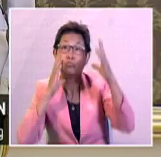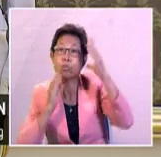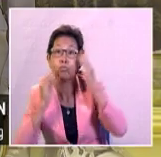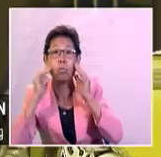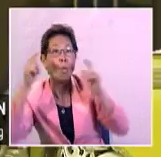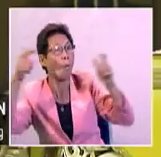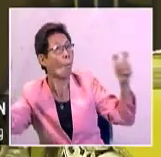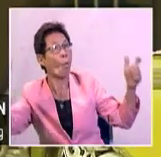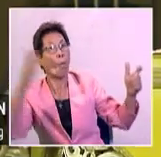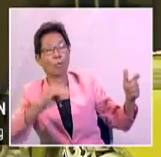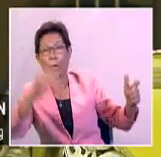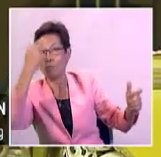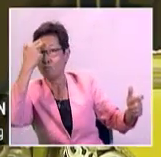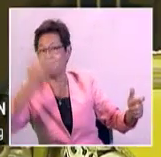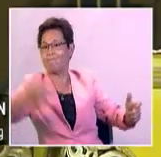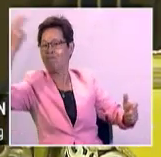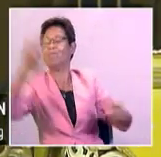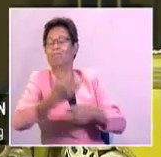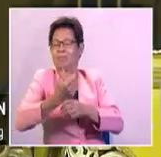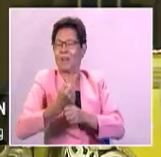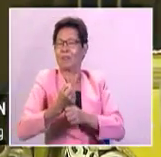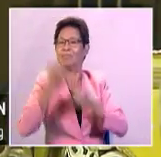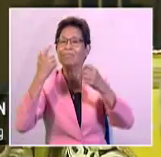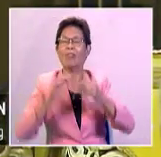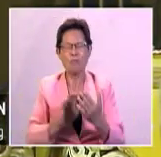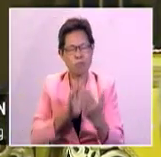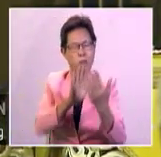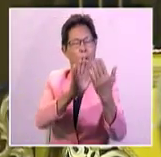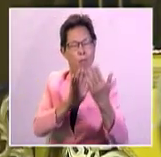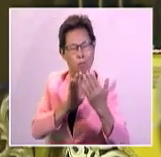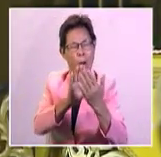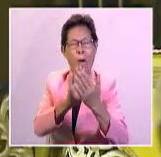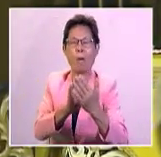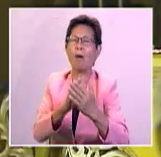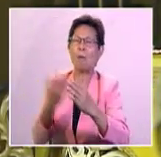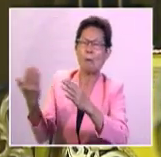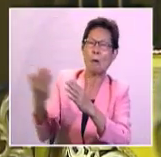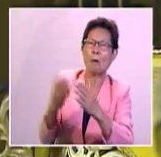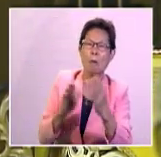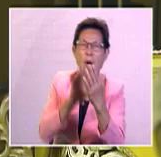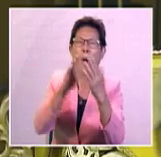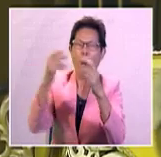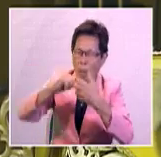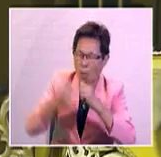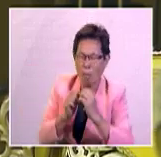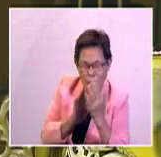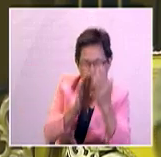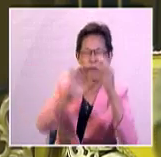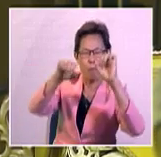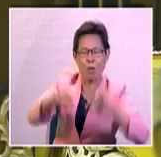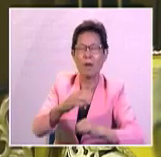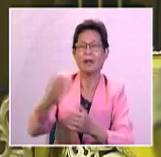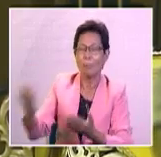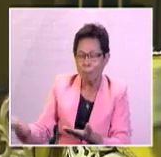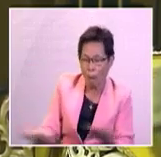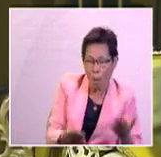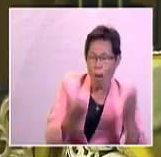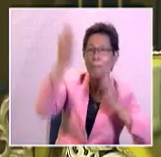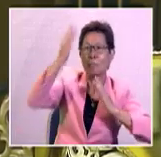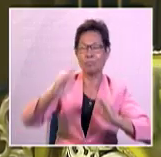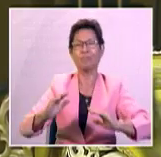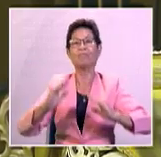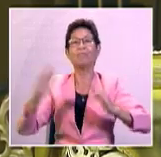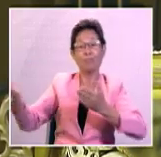luas lagi bestari akan dapat mengharungi apa jua rintangan mendatang dan seterusnya membawa negara ke